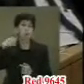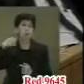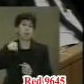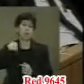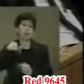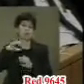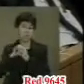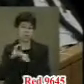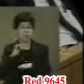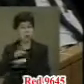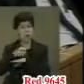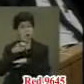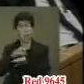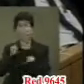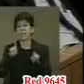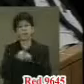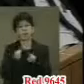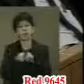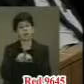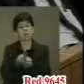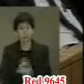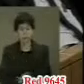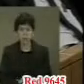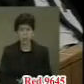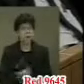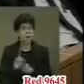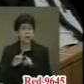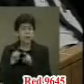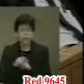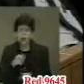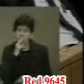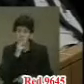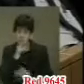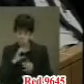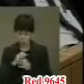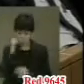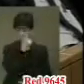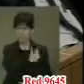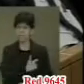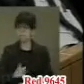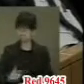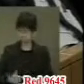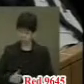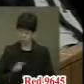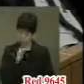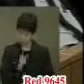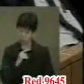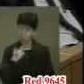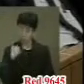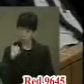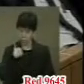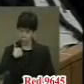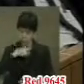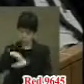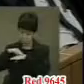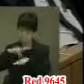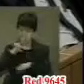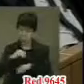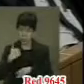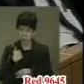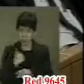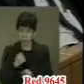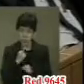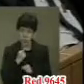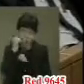ที่มหาวิทยาลัยรามคำแหงเช่นเดียวกันทุกคนได้เฝ้าเมื่อพระบาทสมเด็จพระเจ้าอยู่หัวได้ตรัสลงมานั้นฝ่าย